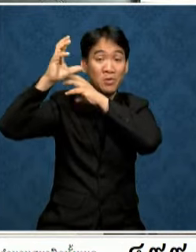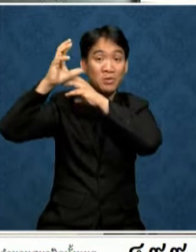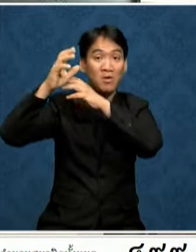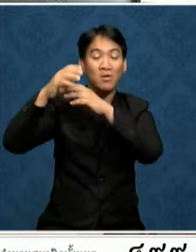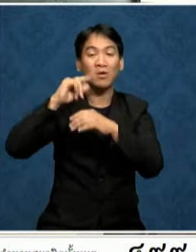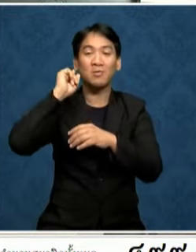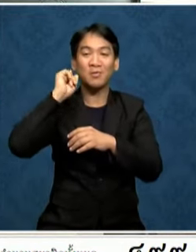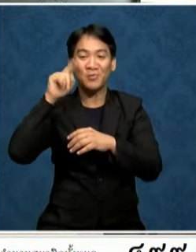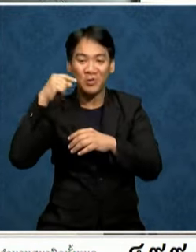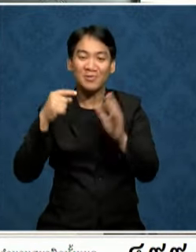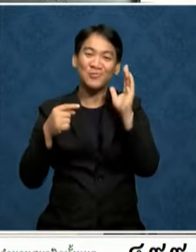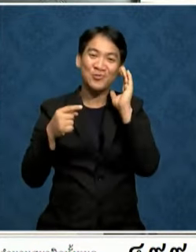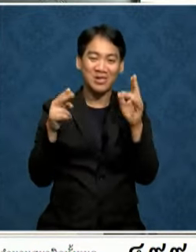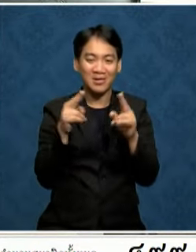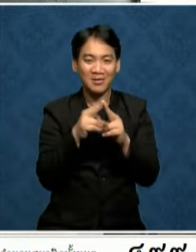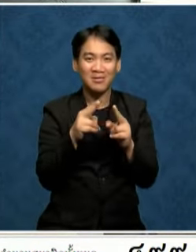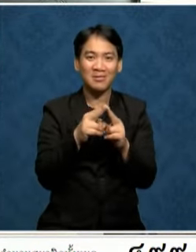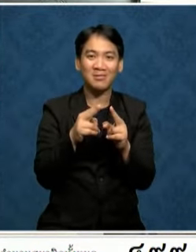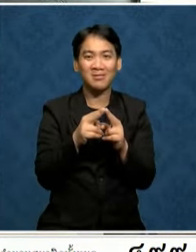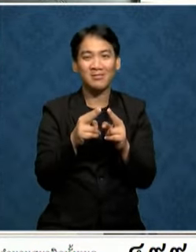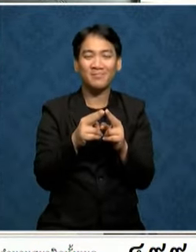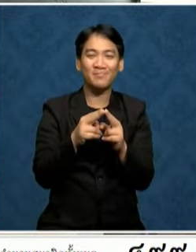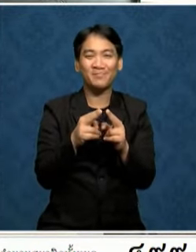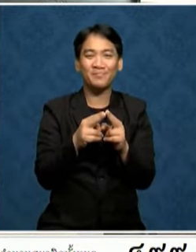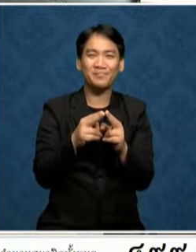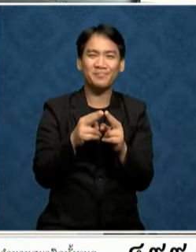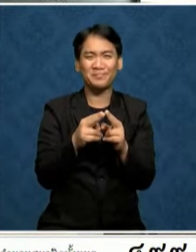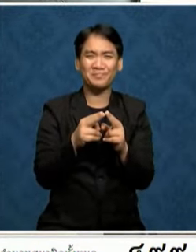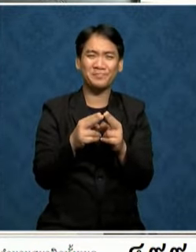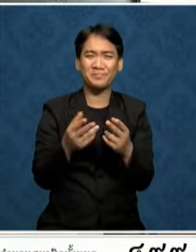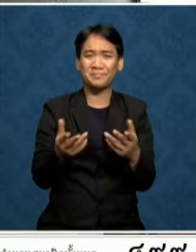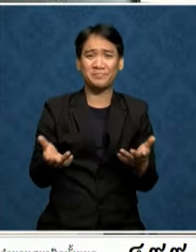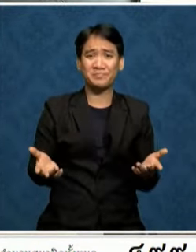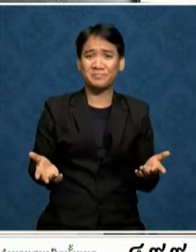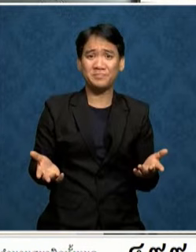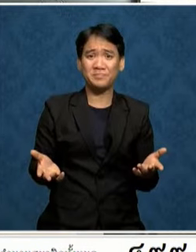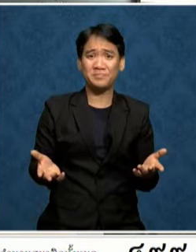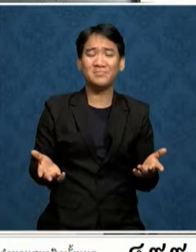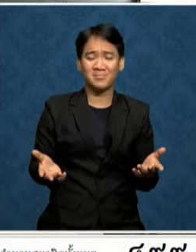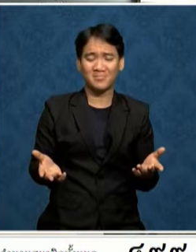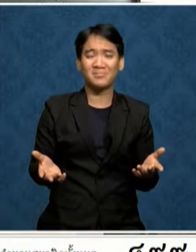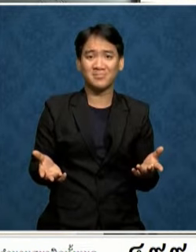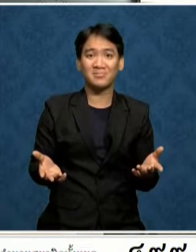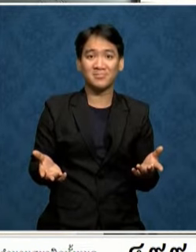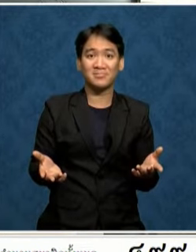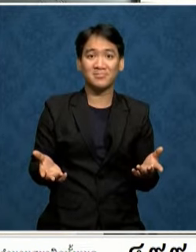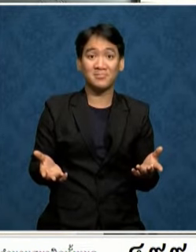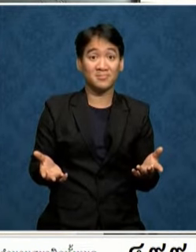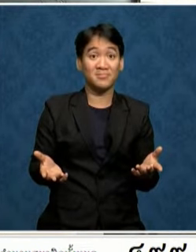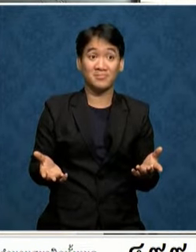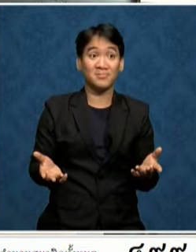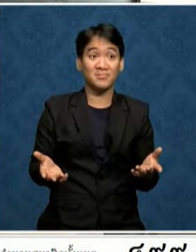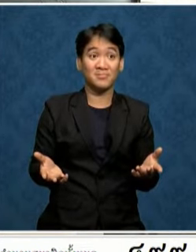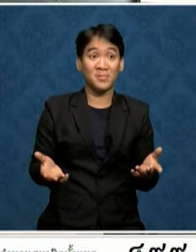นะครับหนังลามกอ่ะหนังเซ็กอ่ะผมคิดว่าขนาดยังขนาดมันยังมี